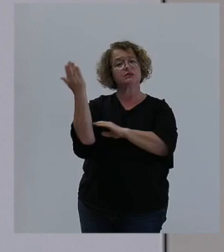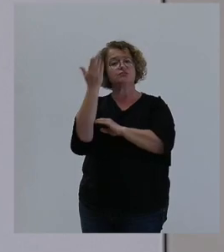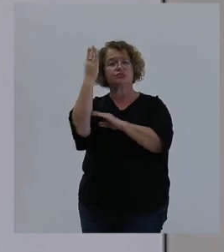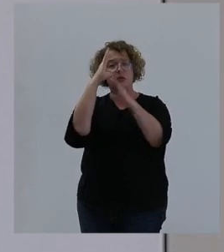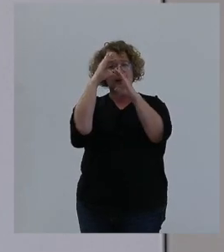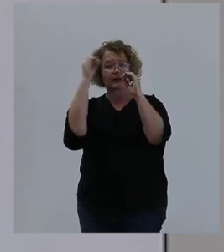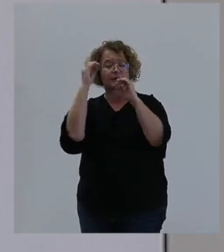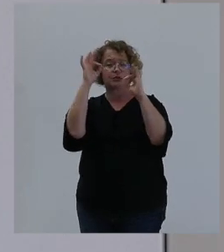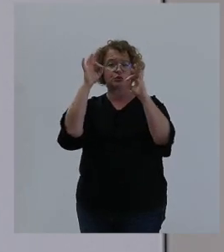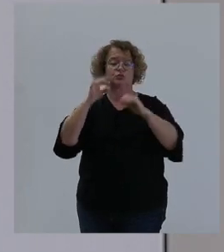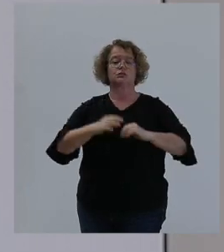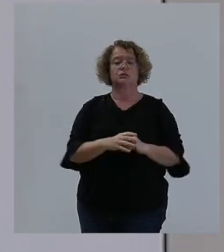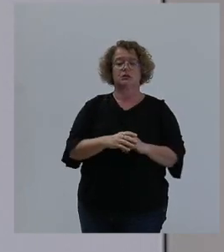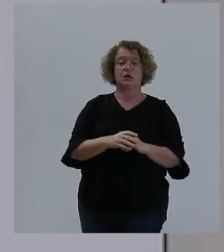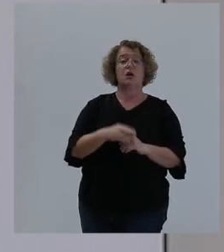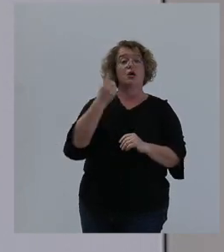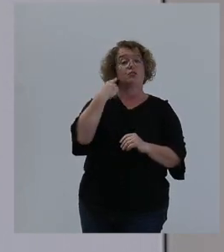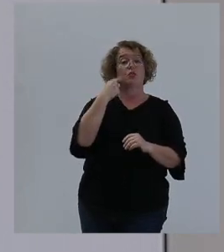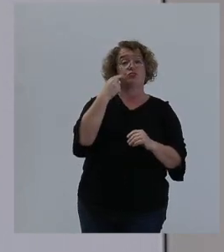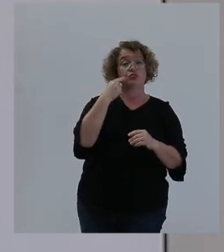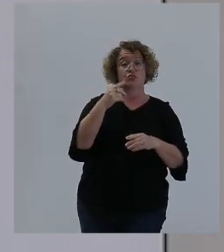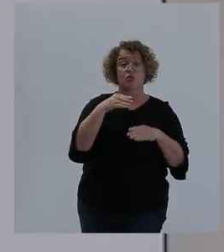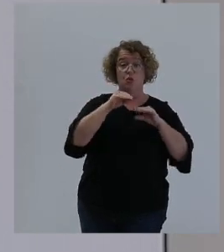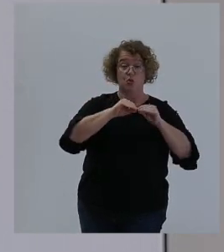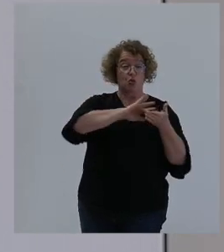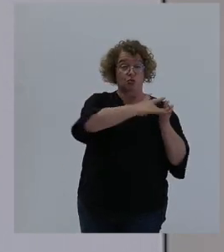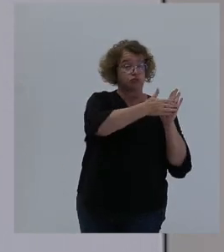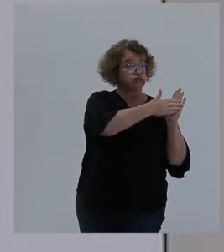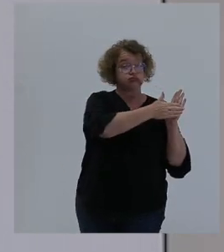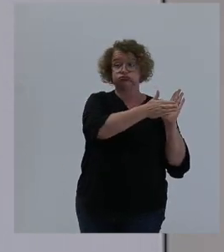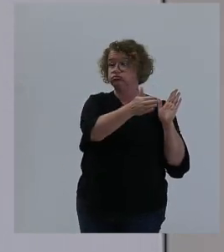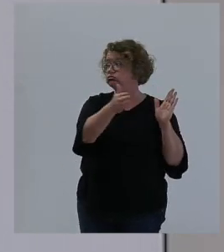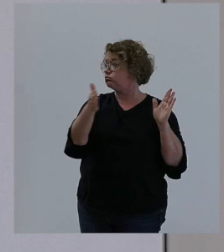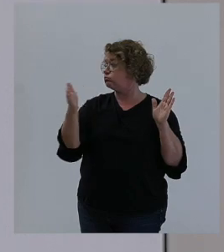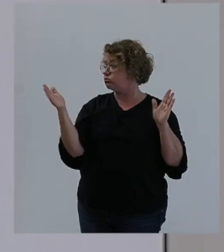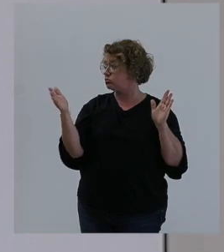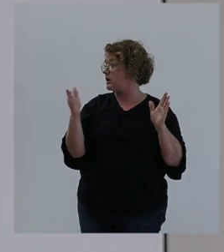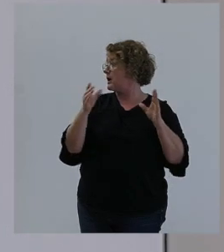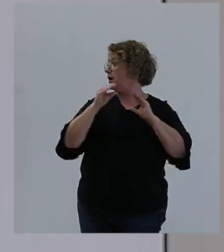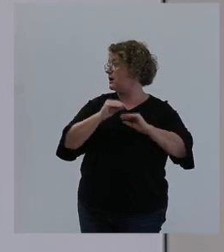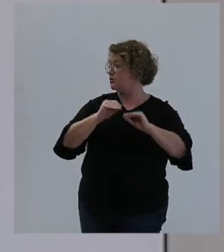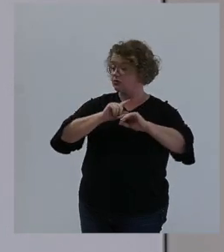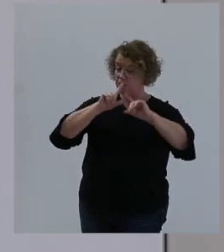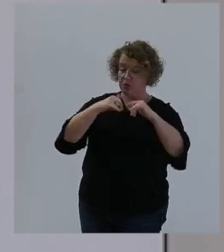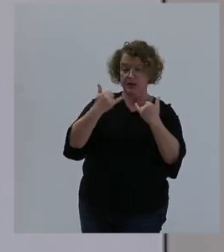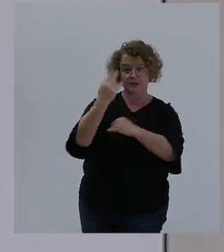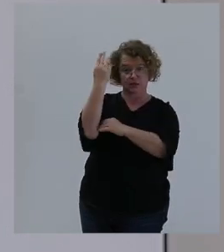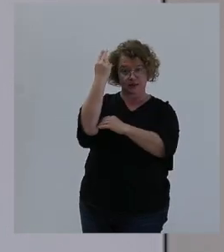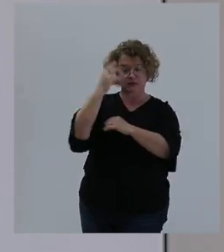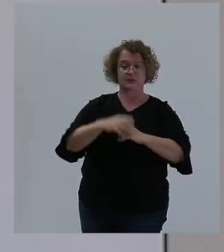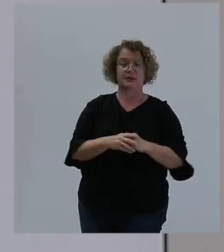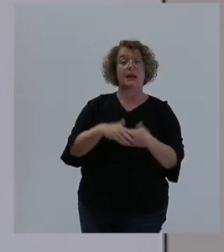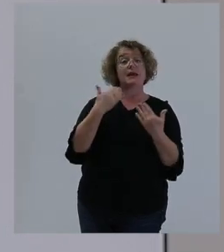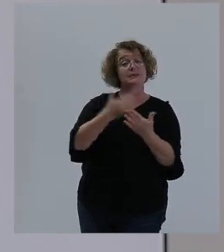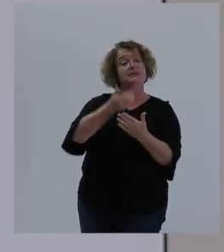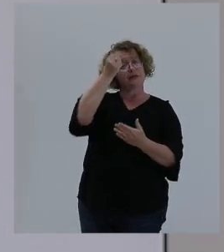académique, en couvrant l'ensemble du spectre de nos disciplines et des enseignements représentés dans notre université. Ce